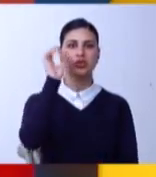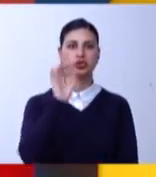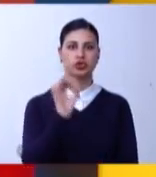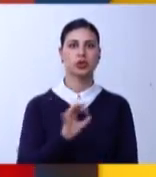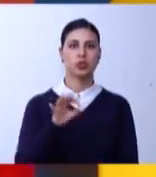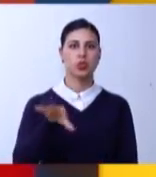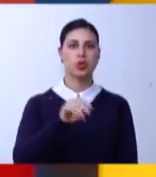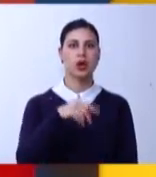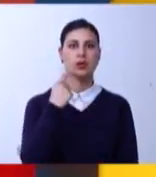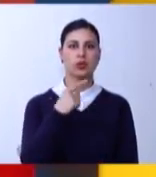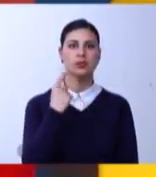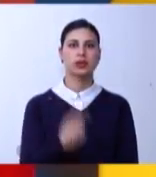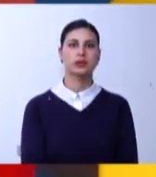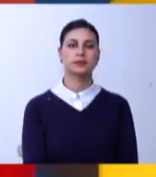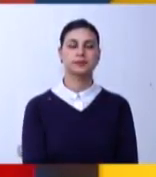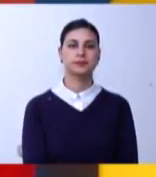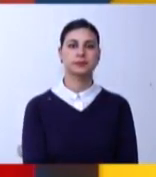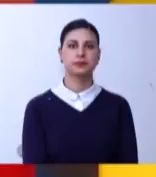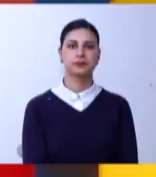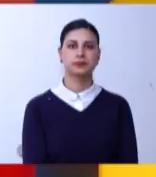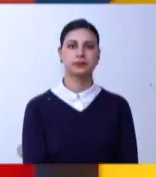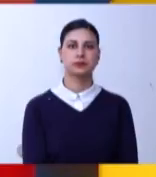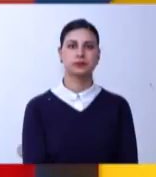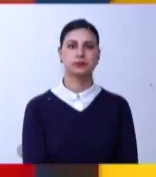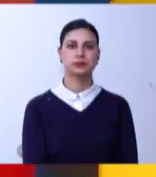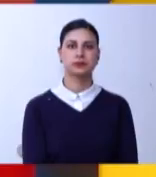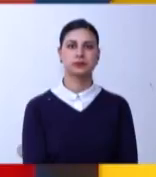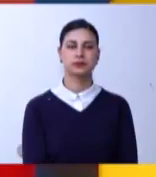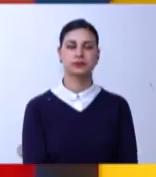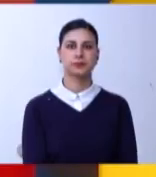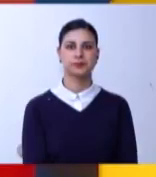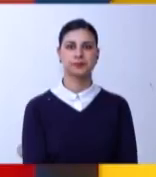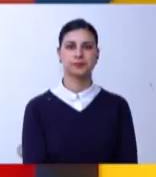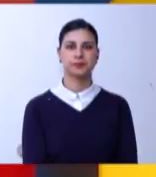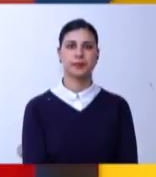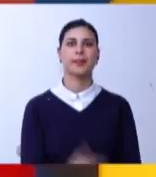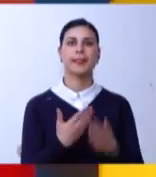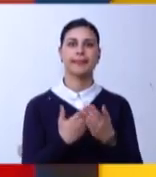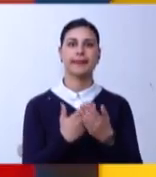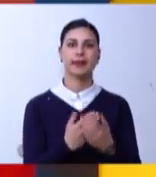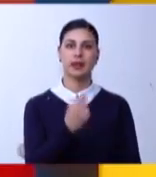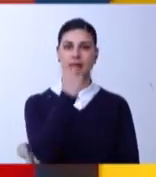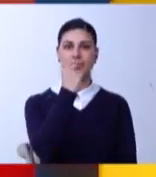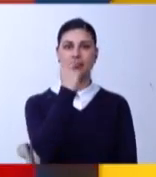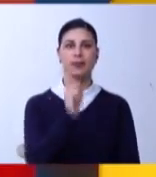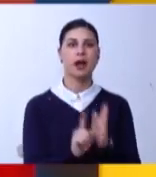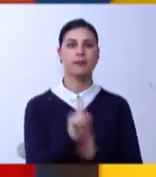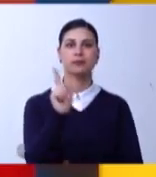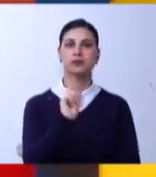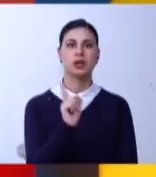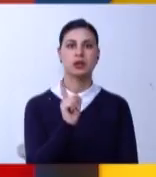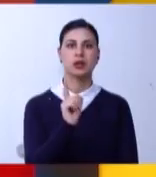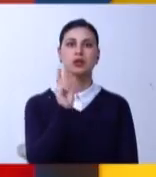ამაზე ლაპარაკი, რომ არა უშუალოდ კვების დაწყებამდე,